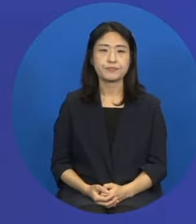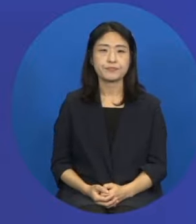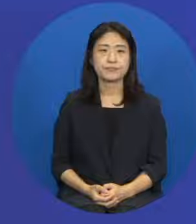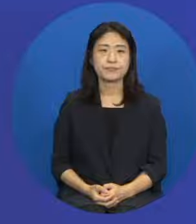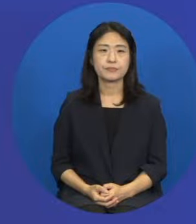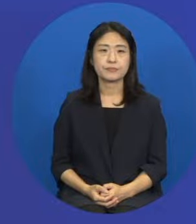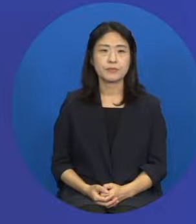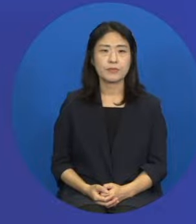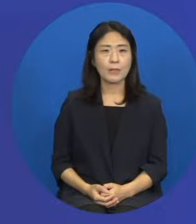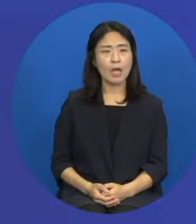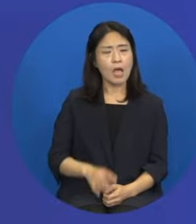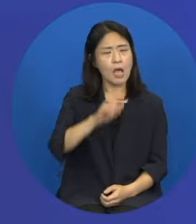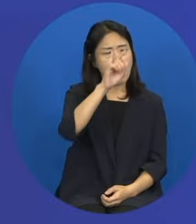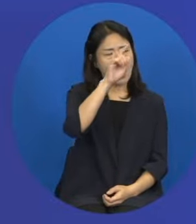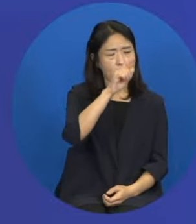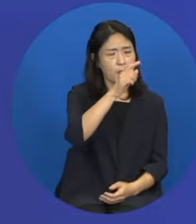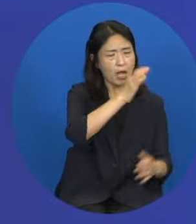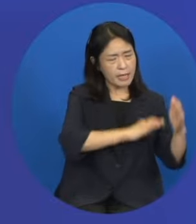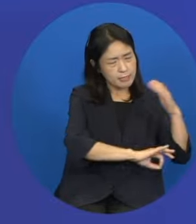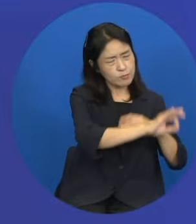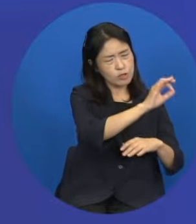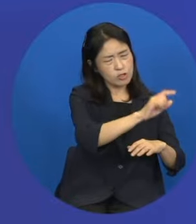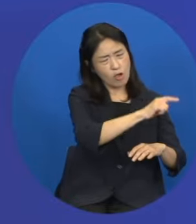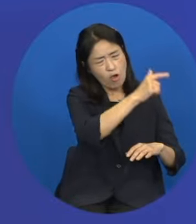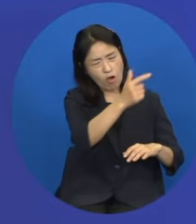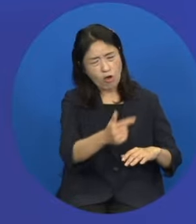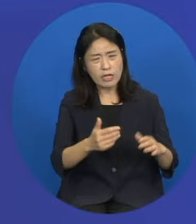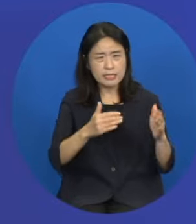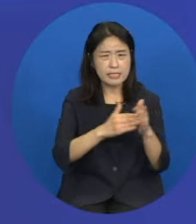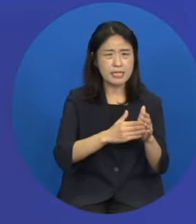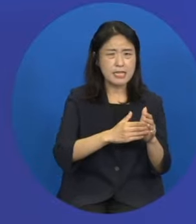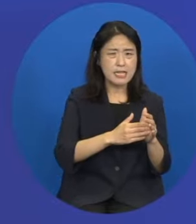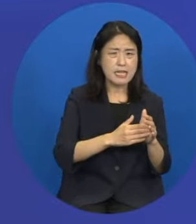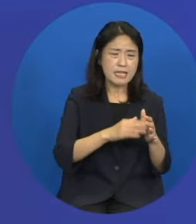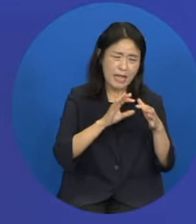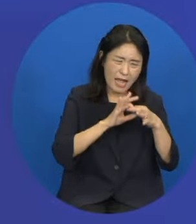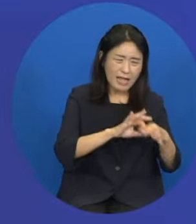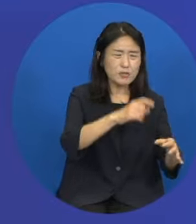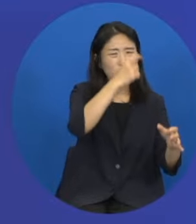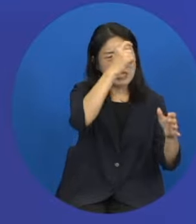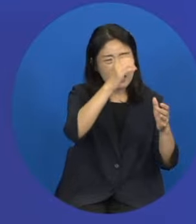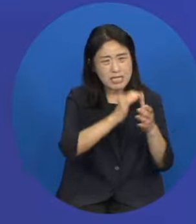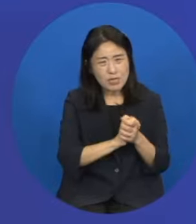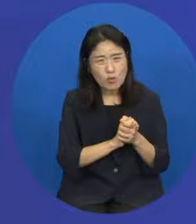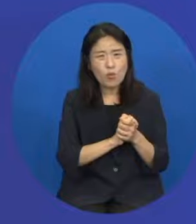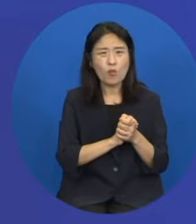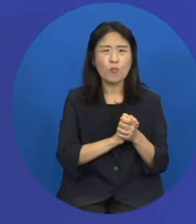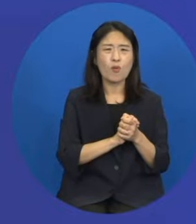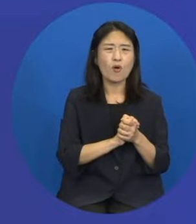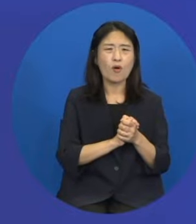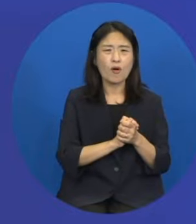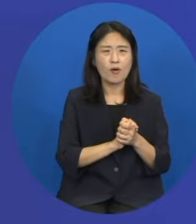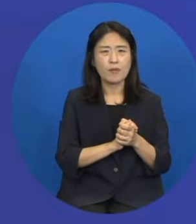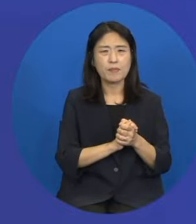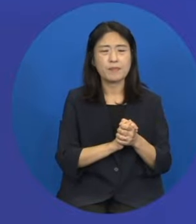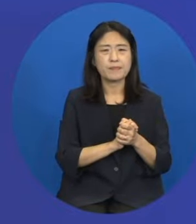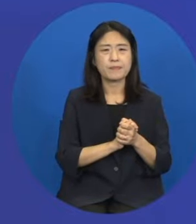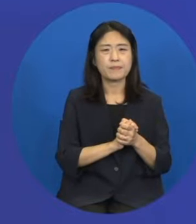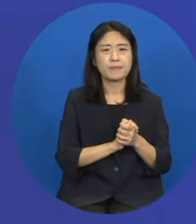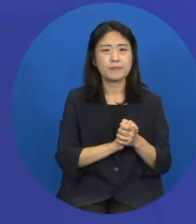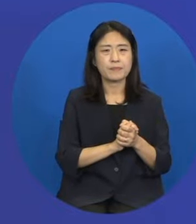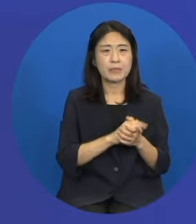저녁까지 했는데 뭐 나중에는요 막 몸도 막 긁어요. 막 칼로 긁으면서 막 피를 내면서 우리를 돌봐주십시오.